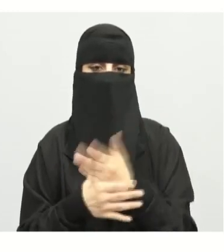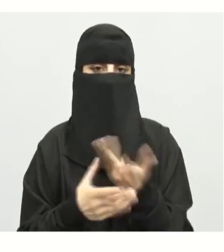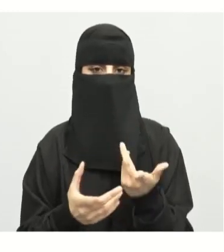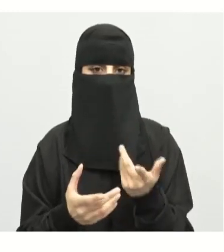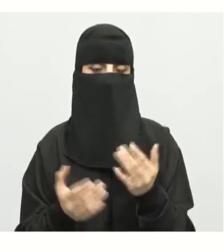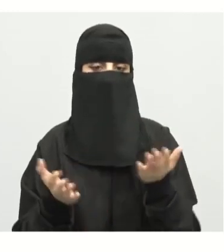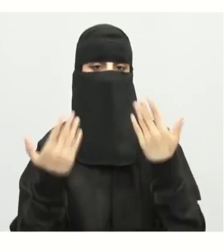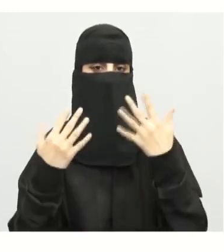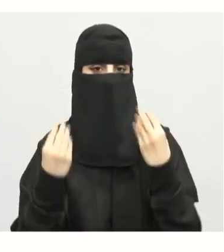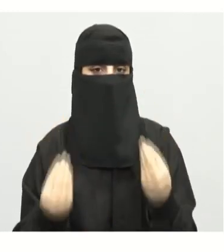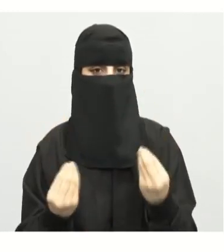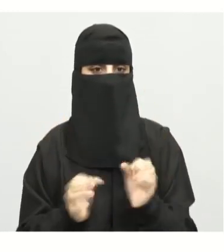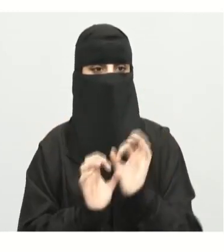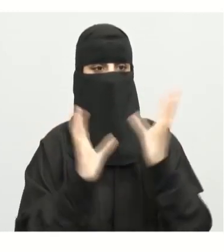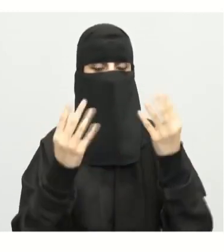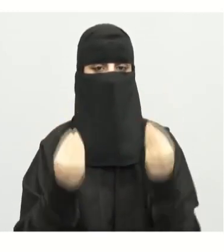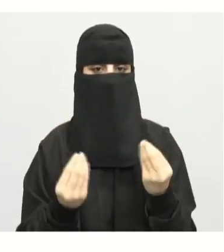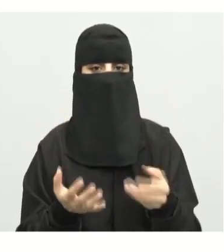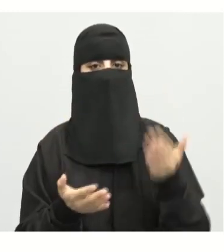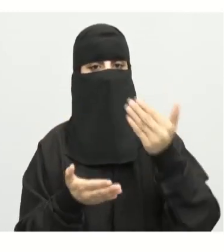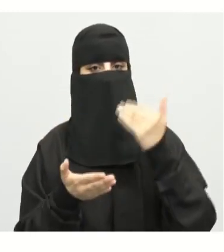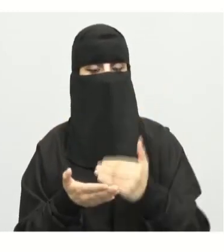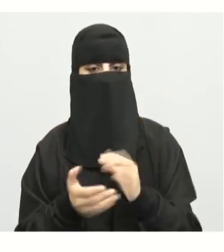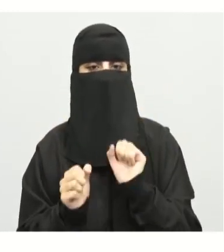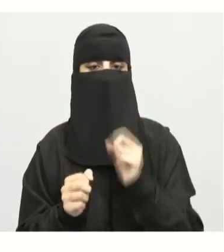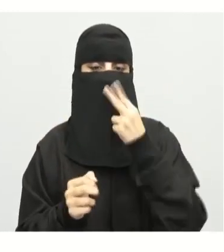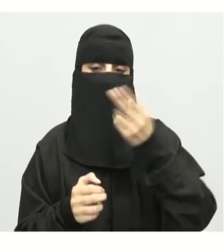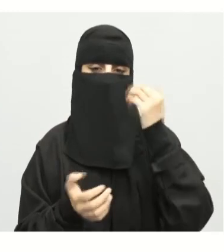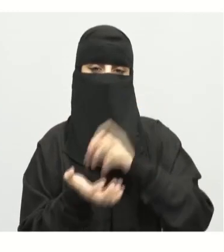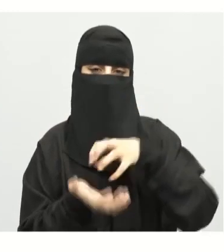طبيعه تتميز بتراث الاجتماعي العريق